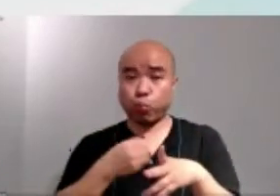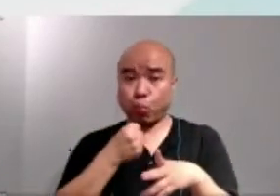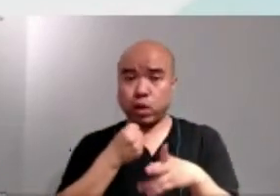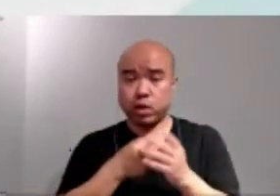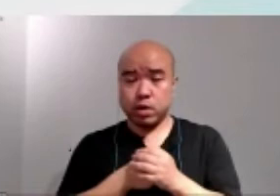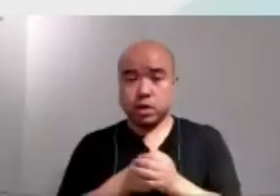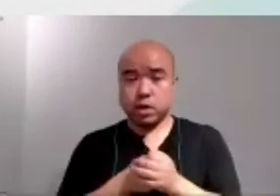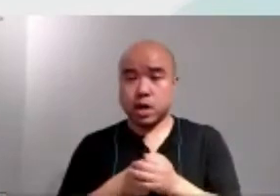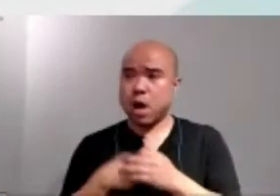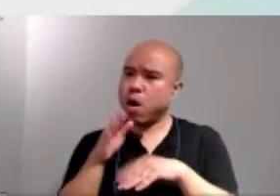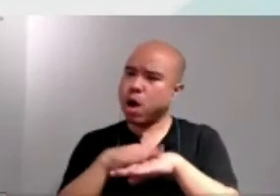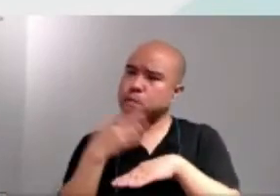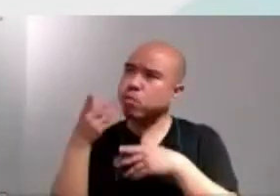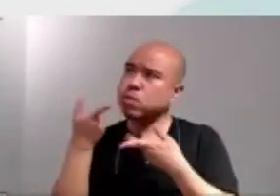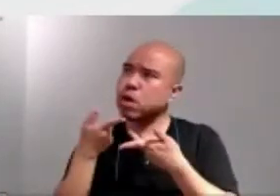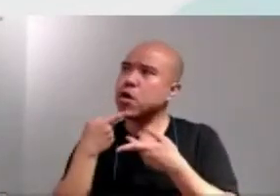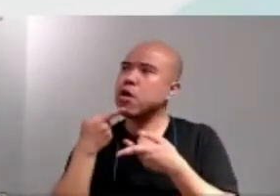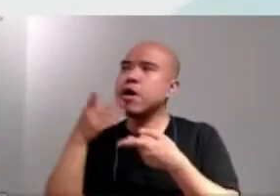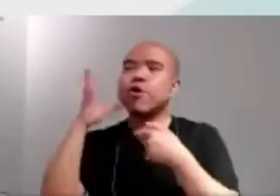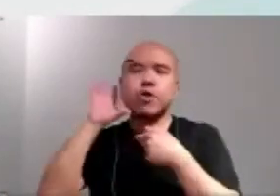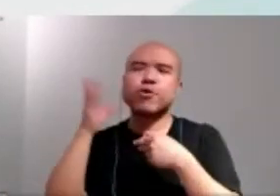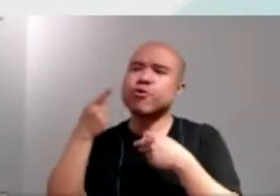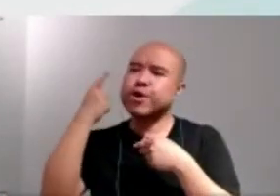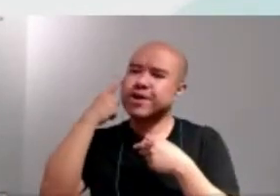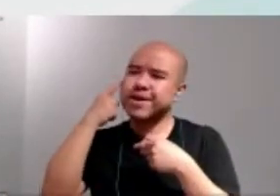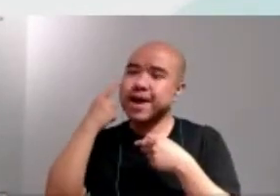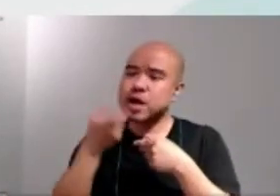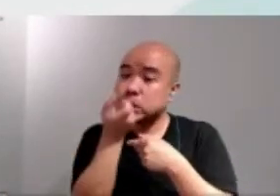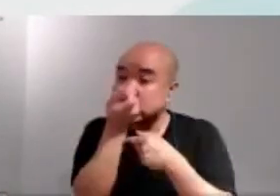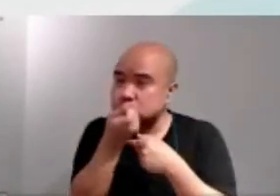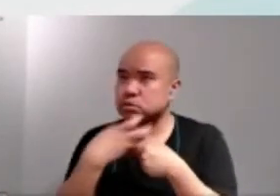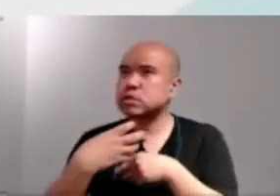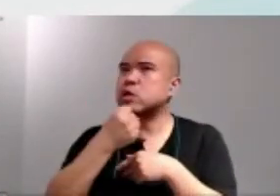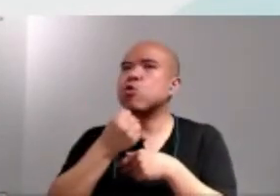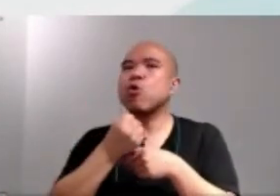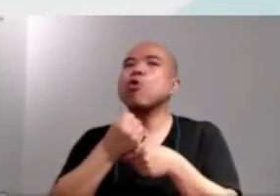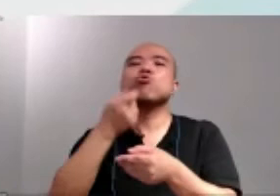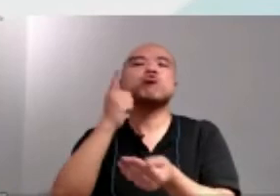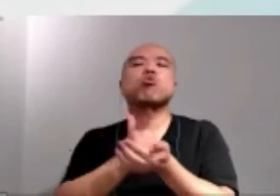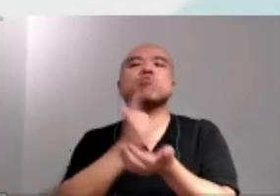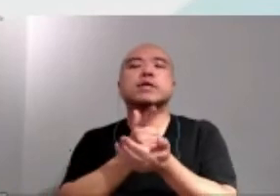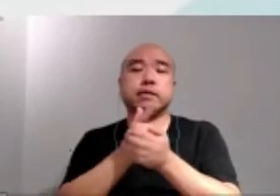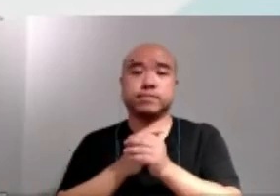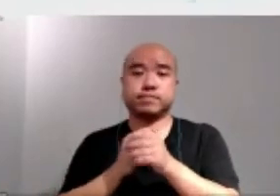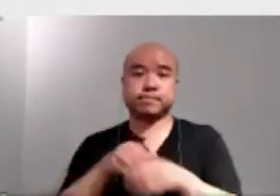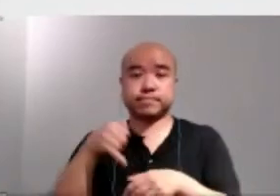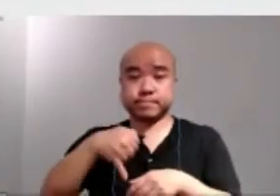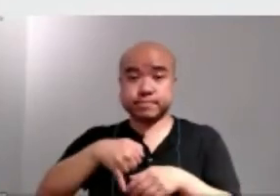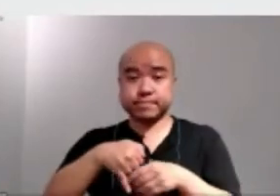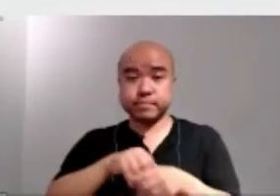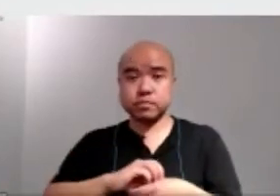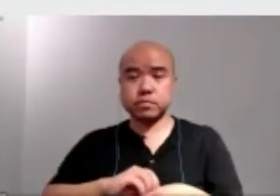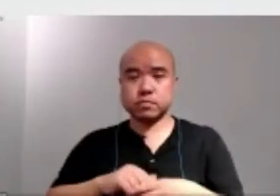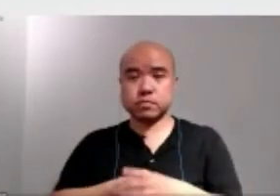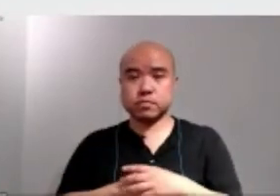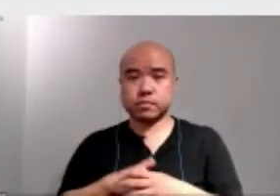令我们明白到千祈不要看小一粒微尘的力量。下一位嘉宾 Rap Champ 画出小尘 Dusty